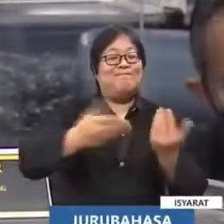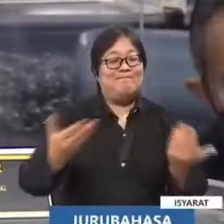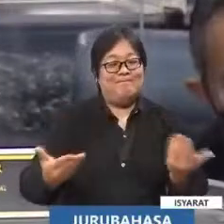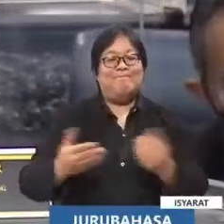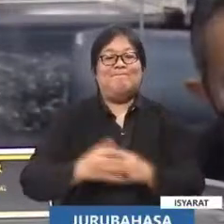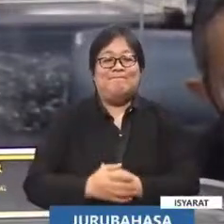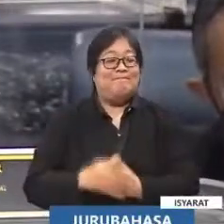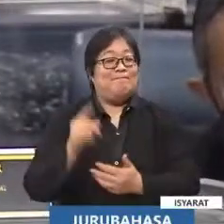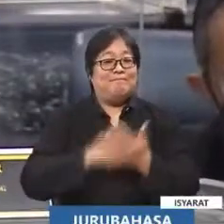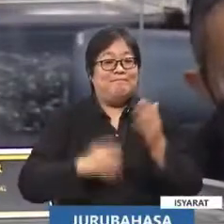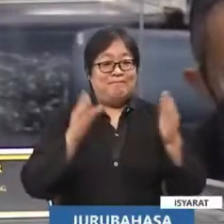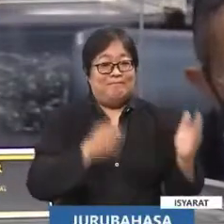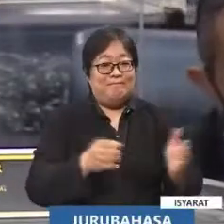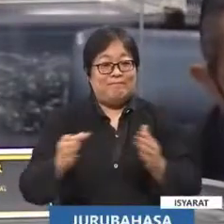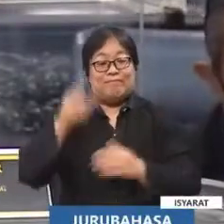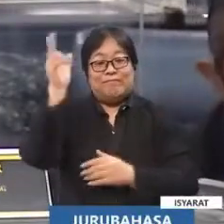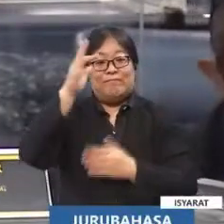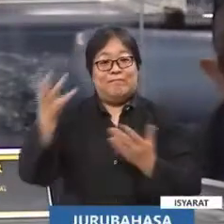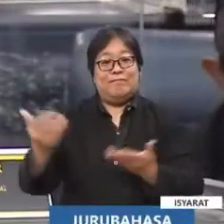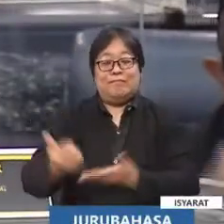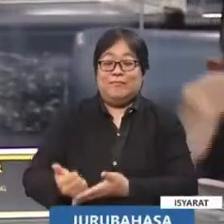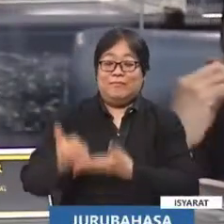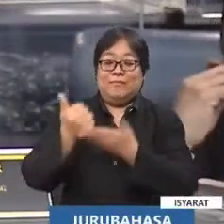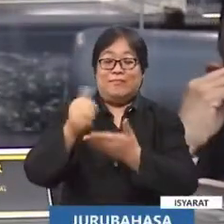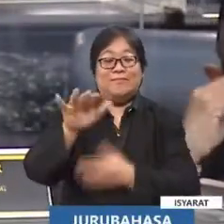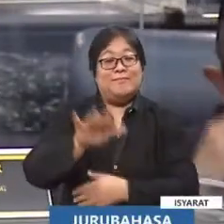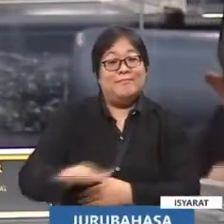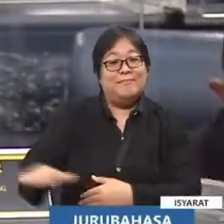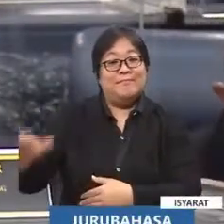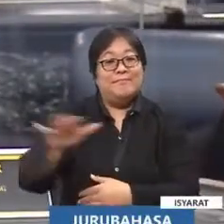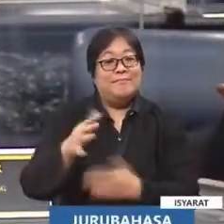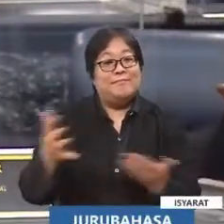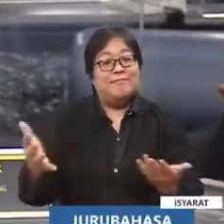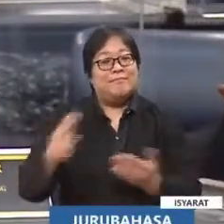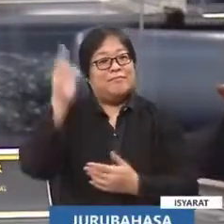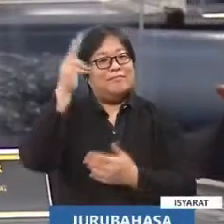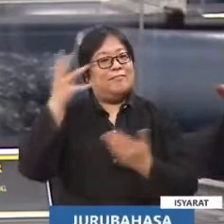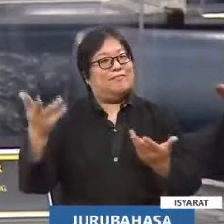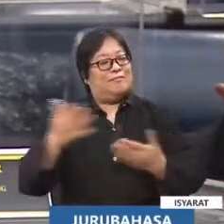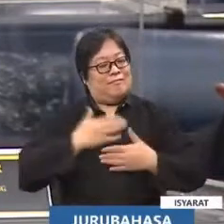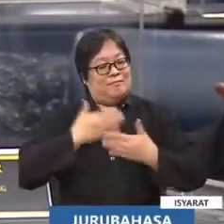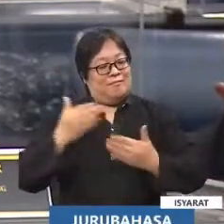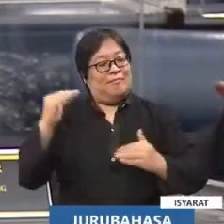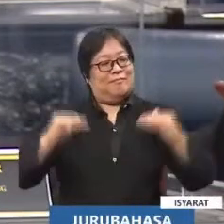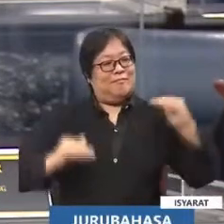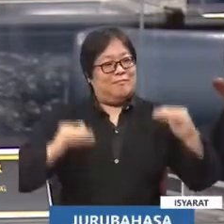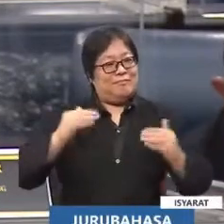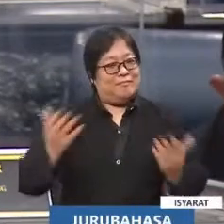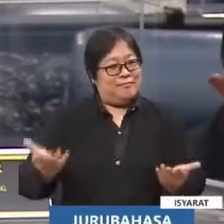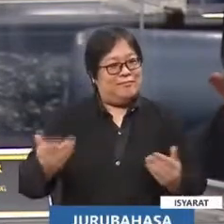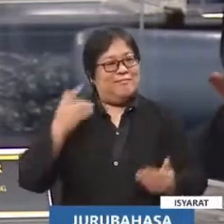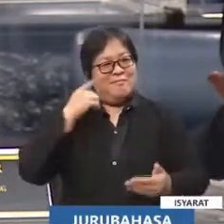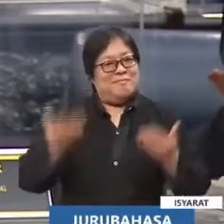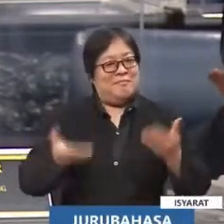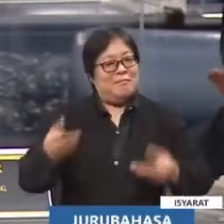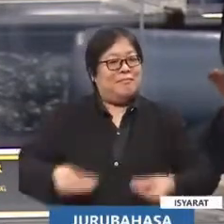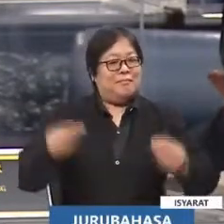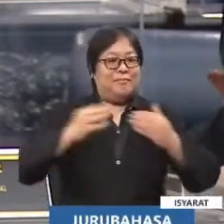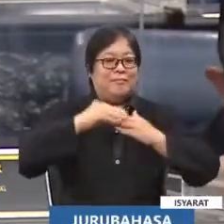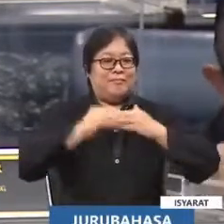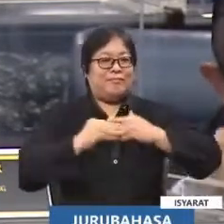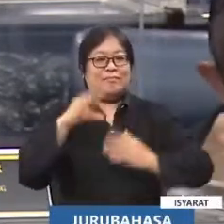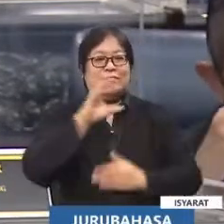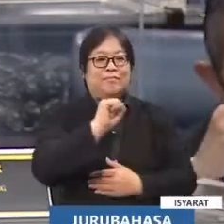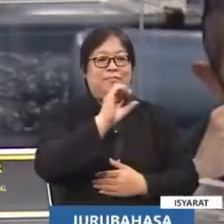izin. Apakah rancangan kerajaan untuk membantu mereka ini? Adakah kerajaan sudi mempertimbangkan untuk memberi